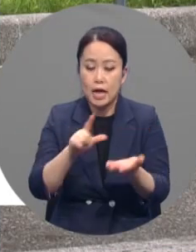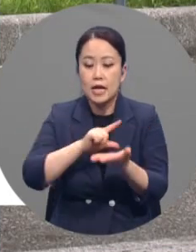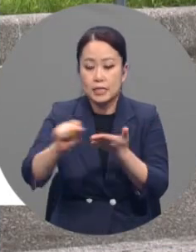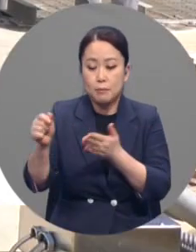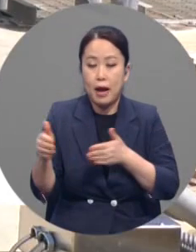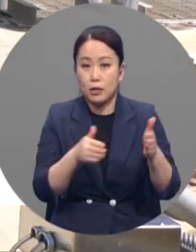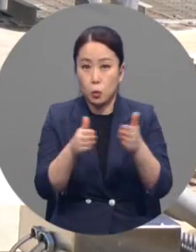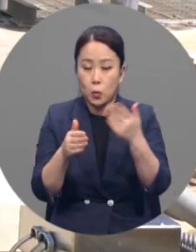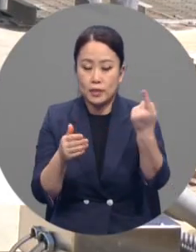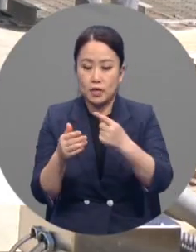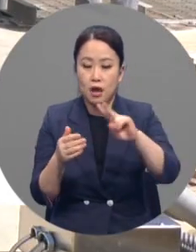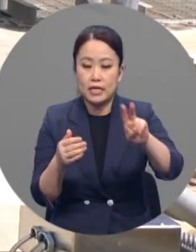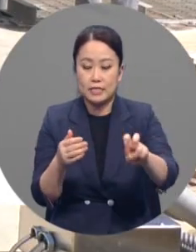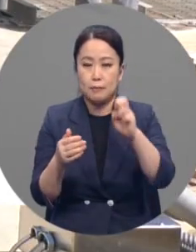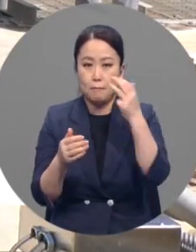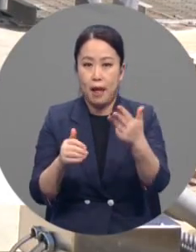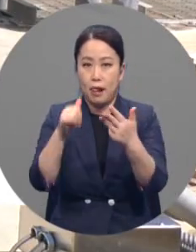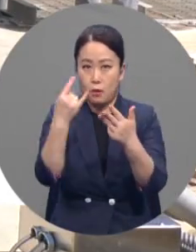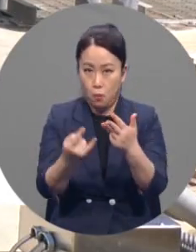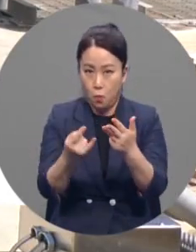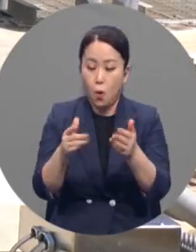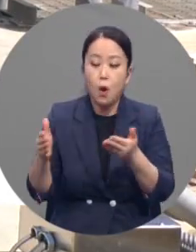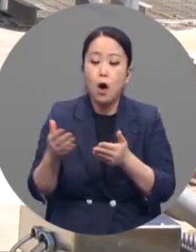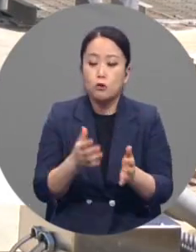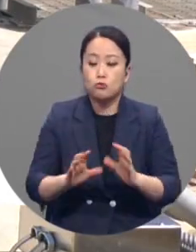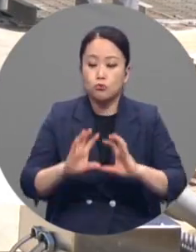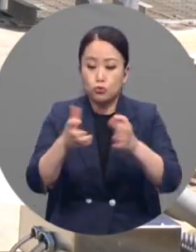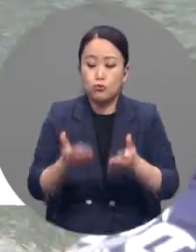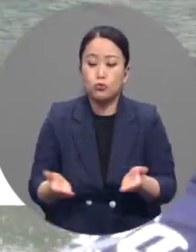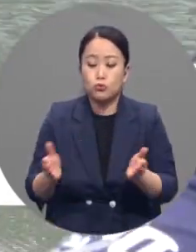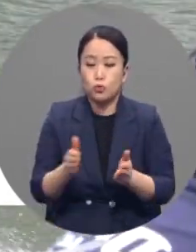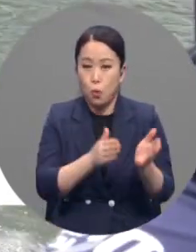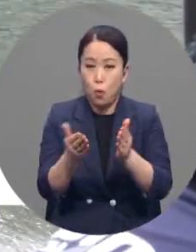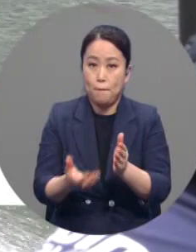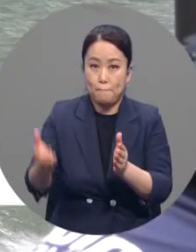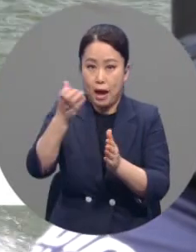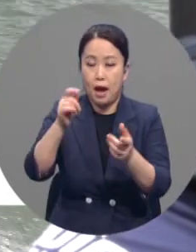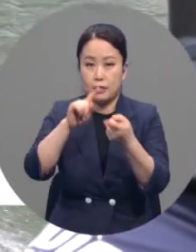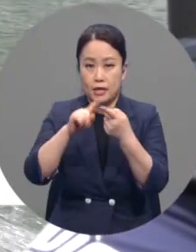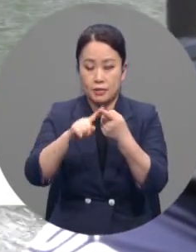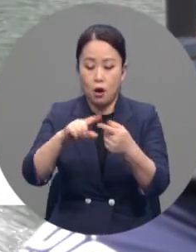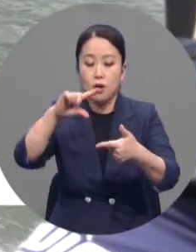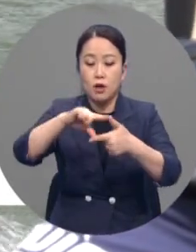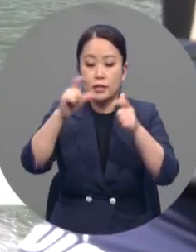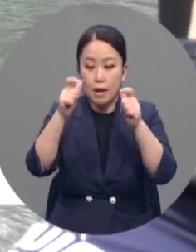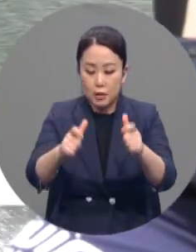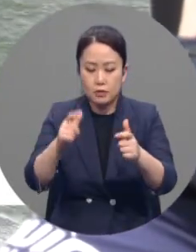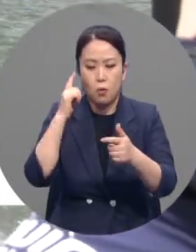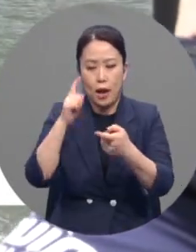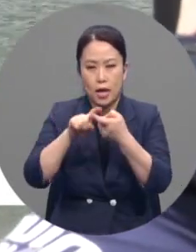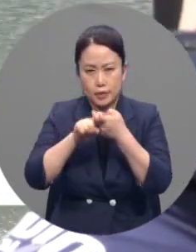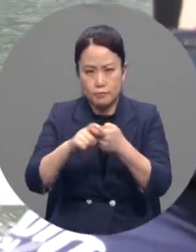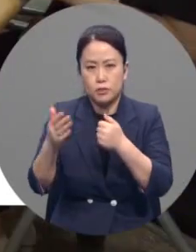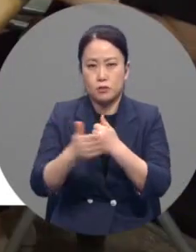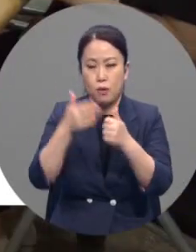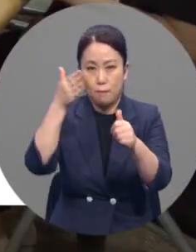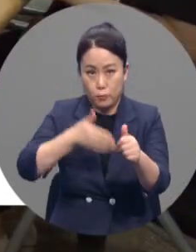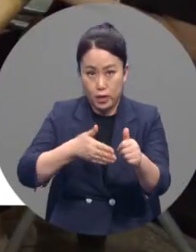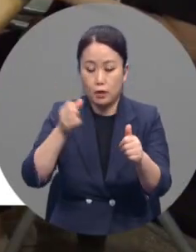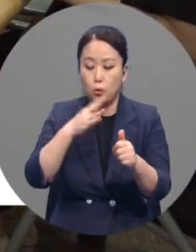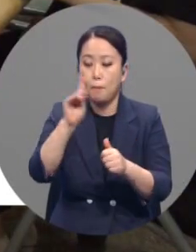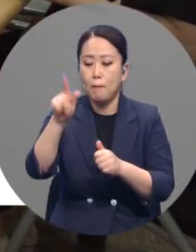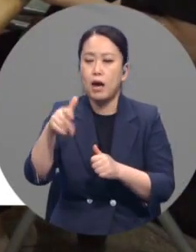1028호 국도 승격 추진에 대해 경남도의 관심과 지원을 요청했고 박 지사도 긍정적인 검토 의사를